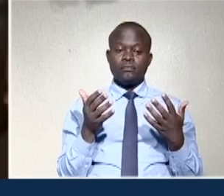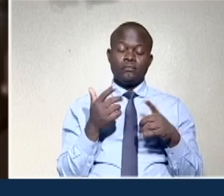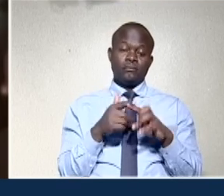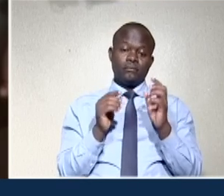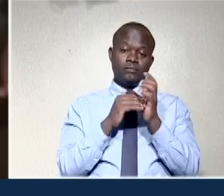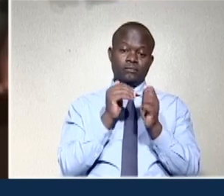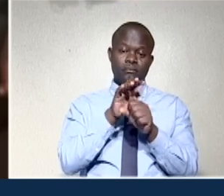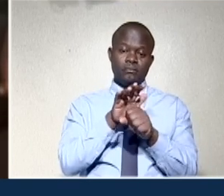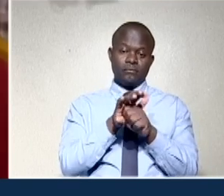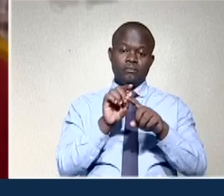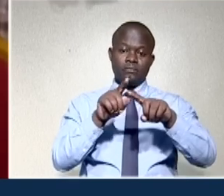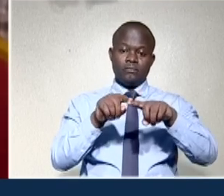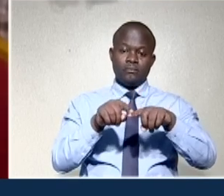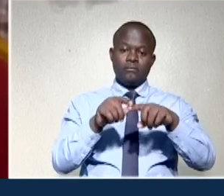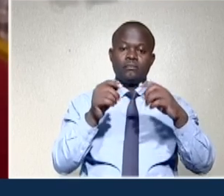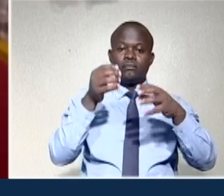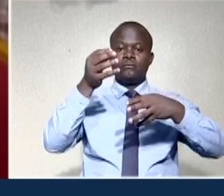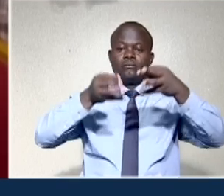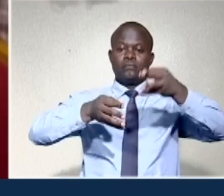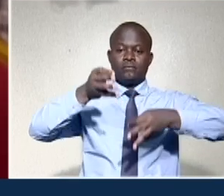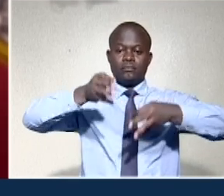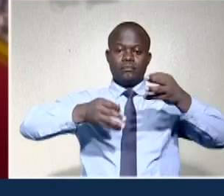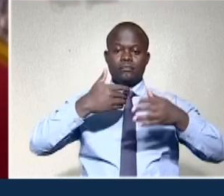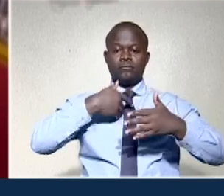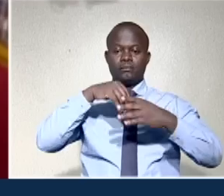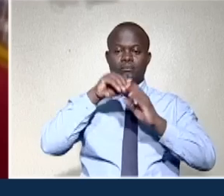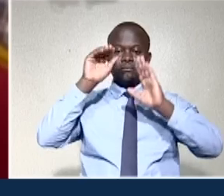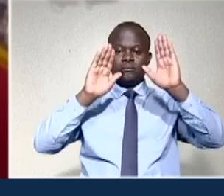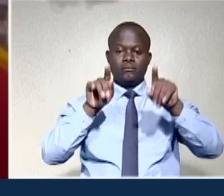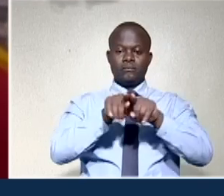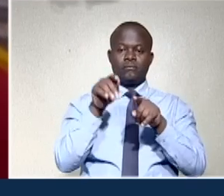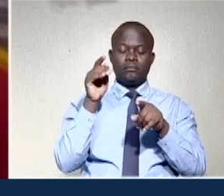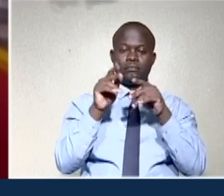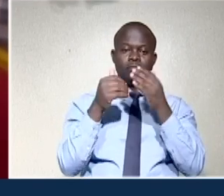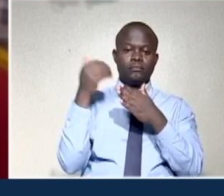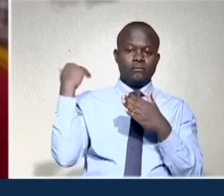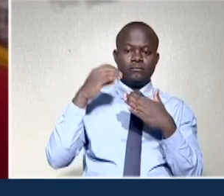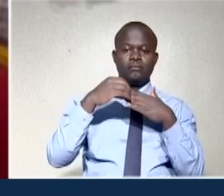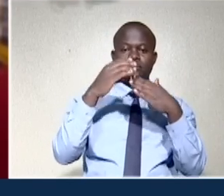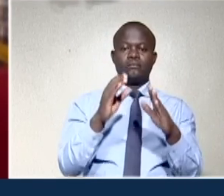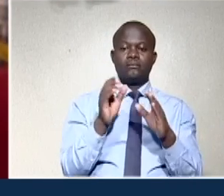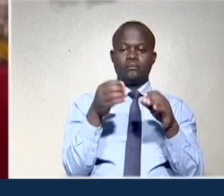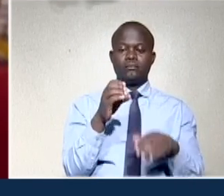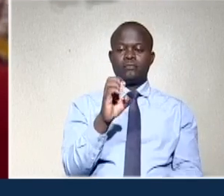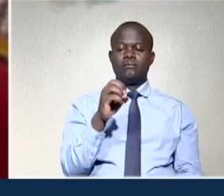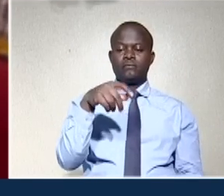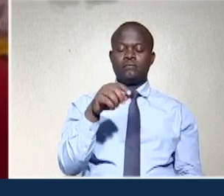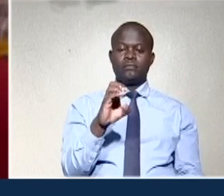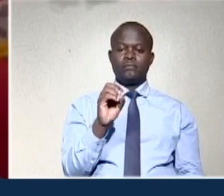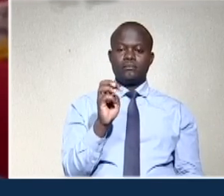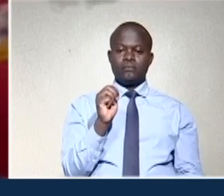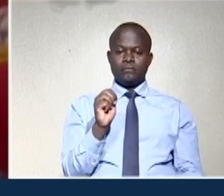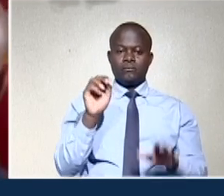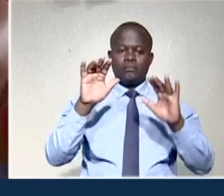ariko cyane cyane gashingiye ku rubanza twagize mu ruhare nk'abari bayoboye koperative Copcom tugacyura